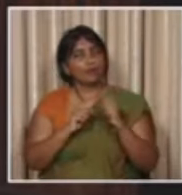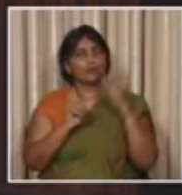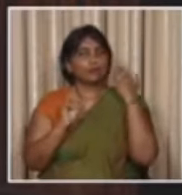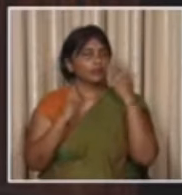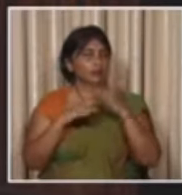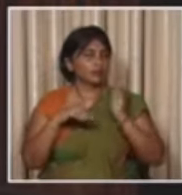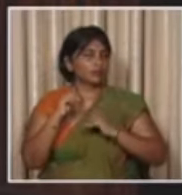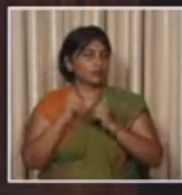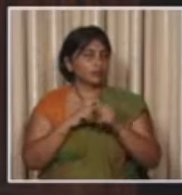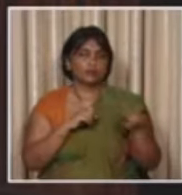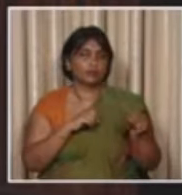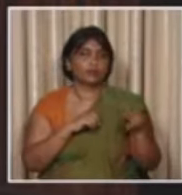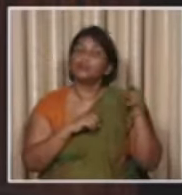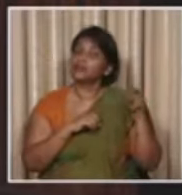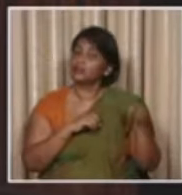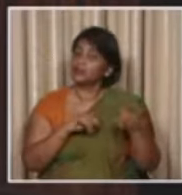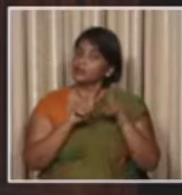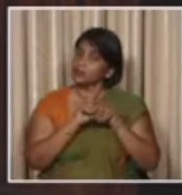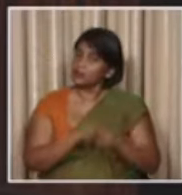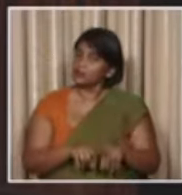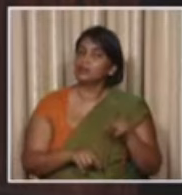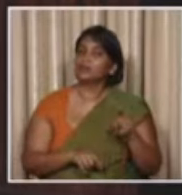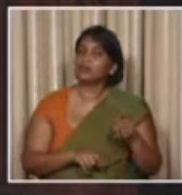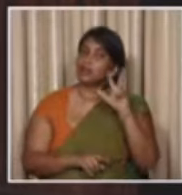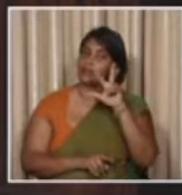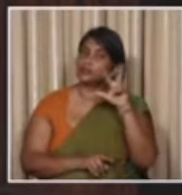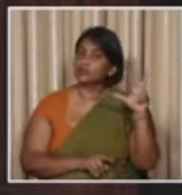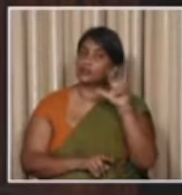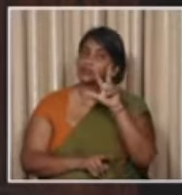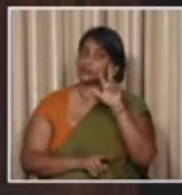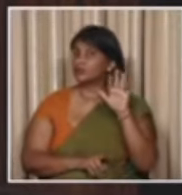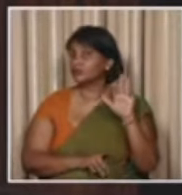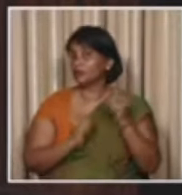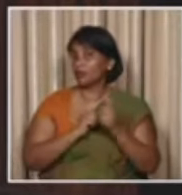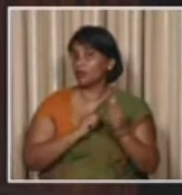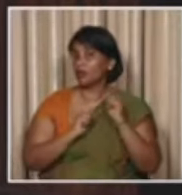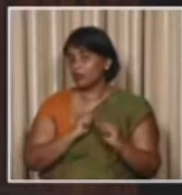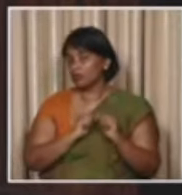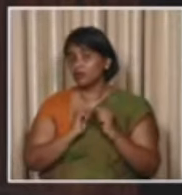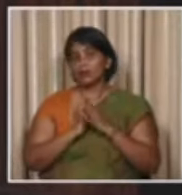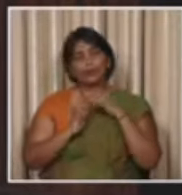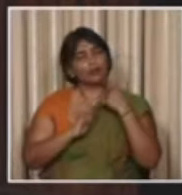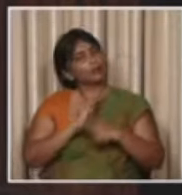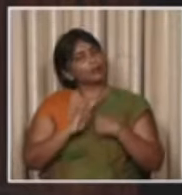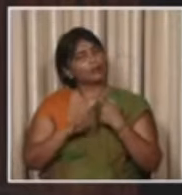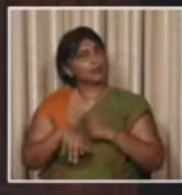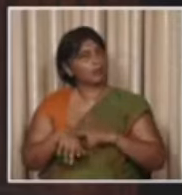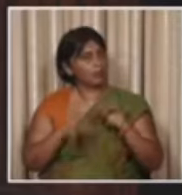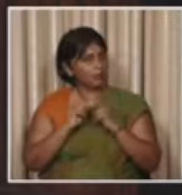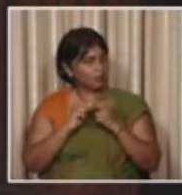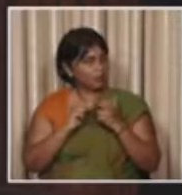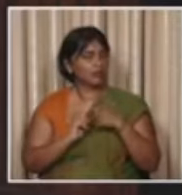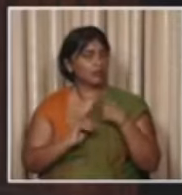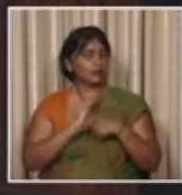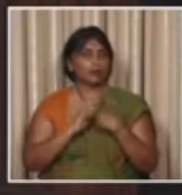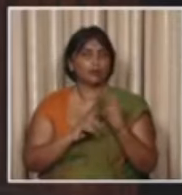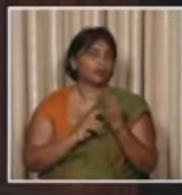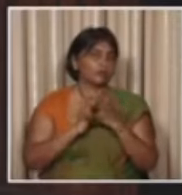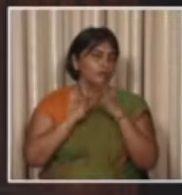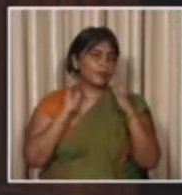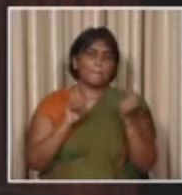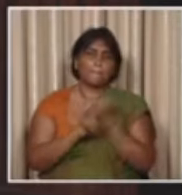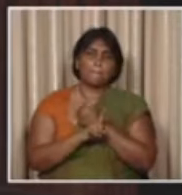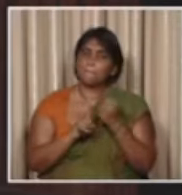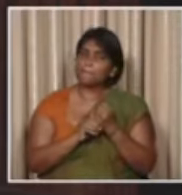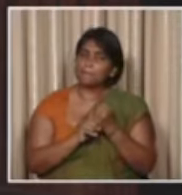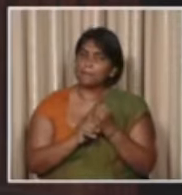සිදු වුණේ? ඒ වගේම 88 89 කොයි විදිහට සිදු වුණේ? කොච්චර රටට අයහපතක් වුණාද? රටේ ආර්ථිකයට කොච්චර බලපෑම් වුණාද?